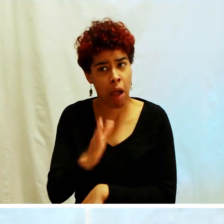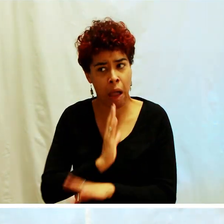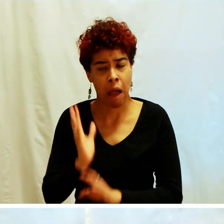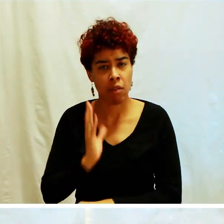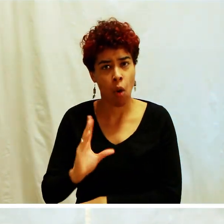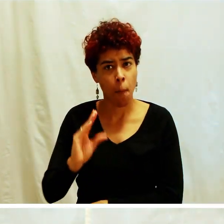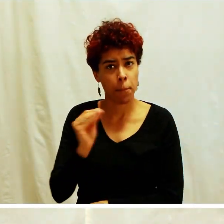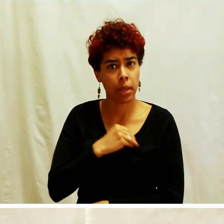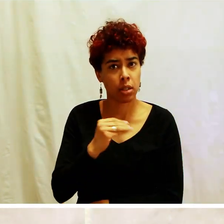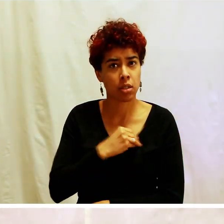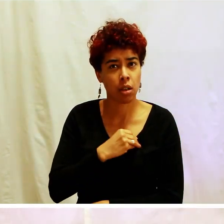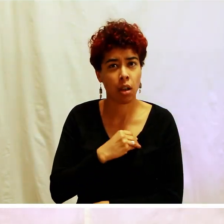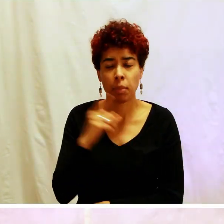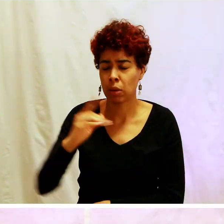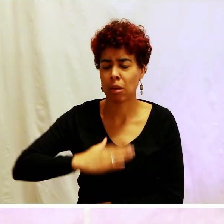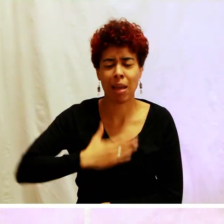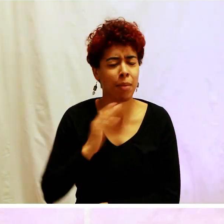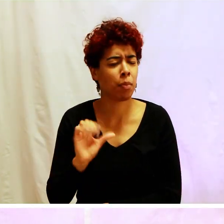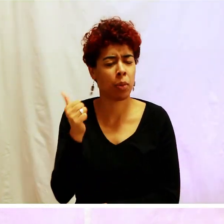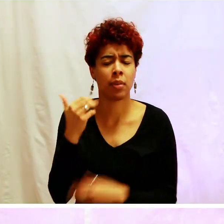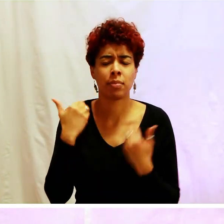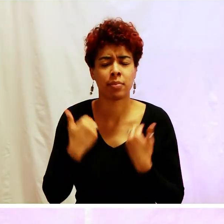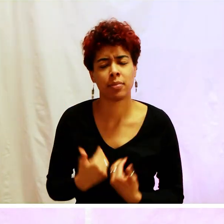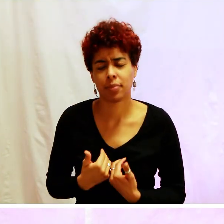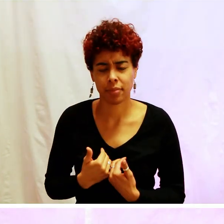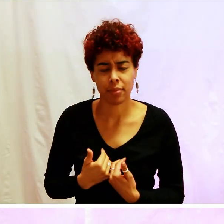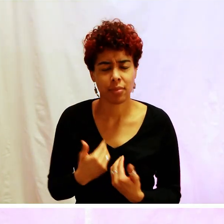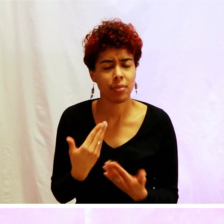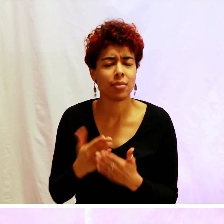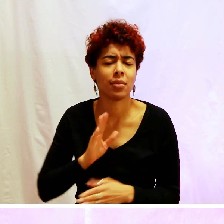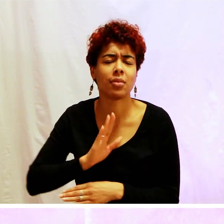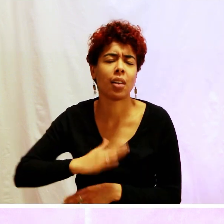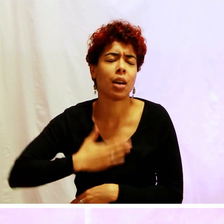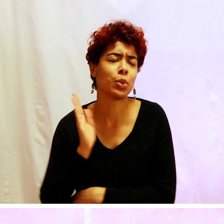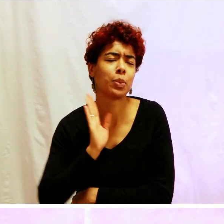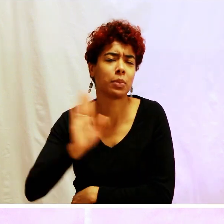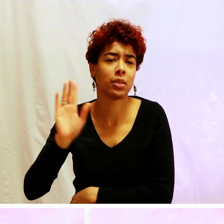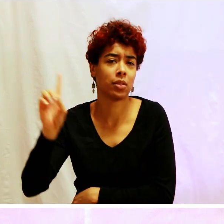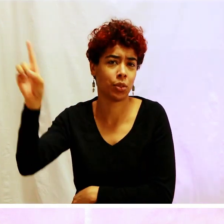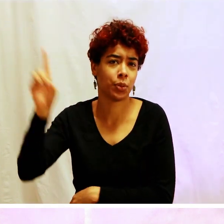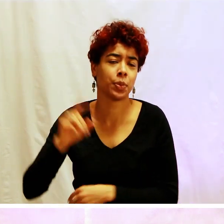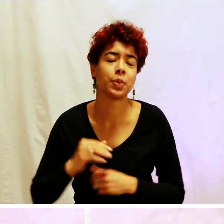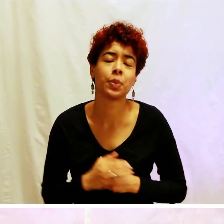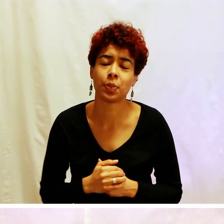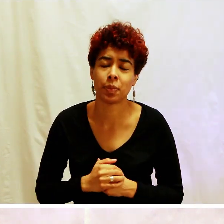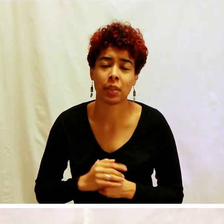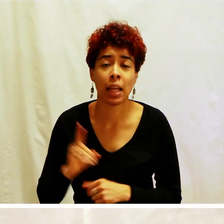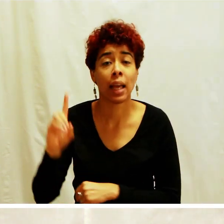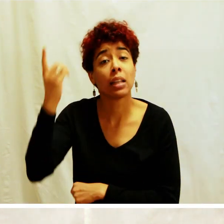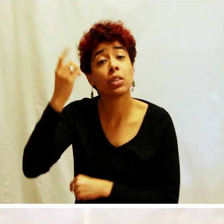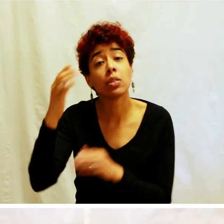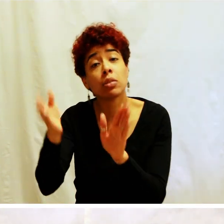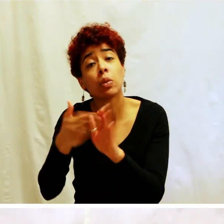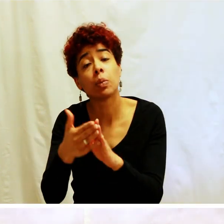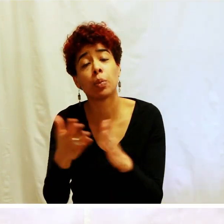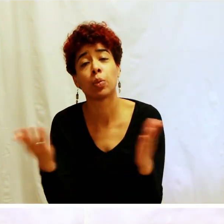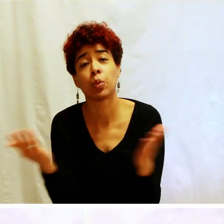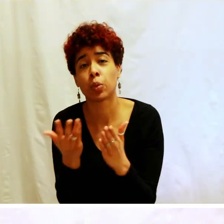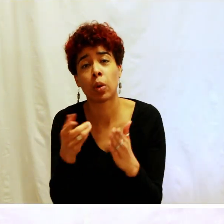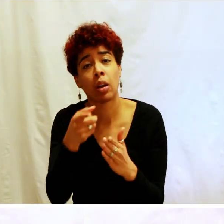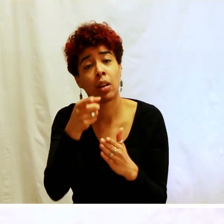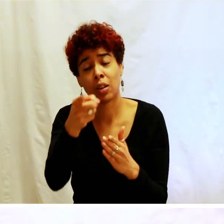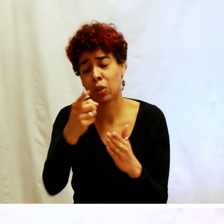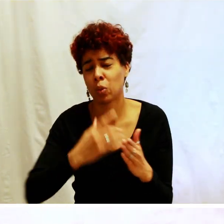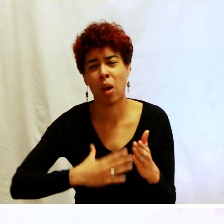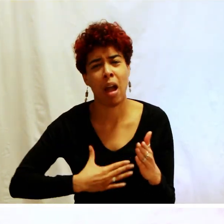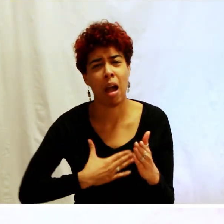pour te sauver avant même que tu naisses sur cette terre. Ça, c'est l'amour de Dieu. Et Dieu te demande aujourd'hui bien de déployer